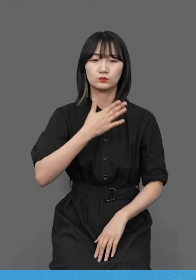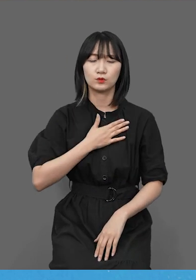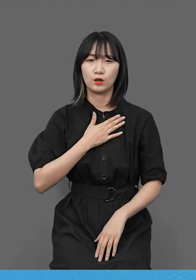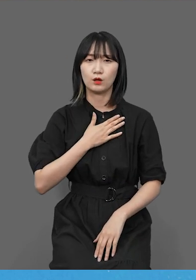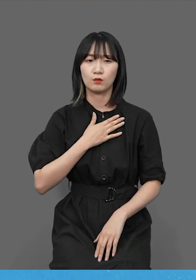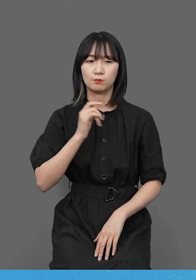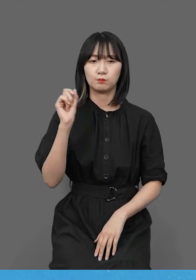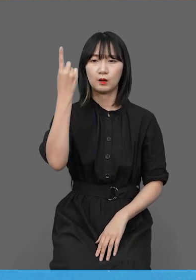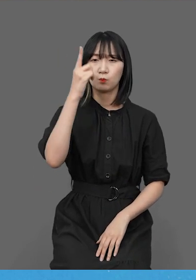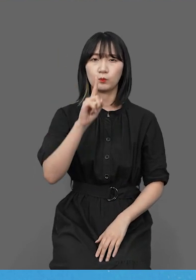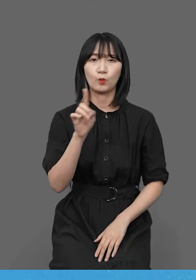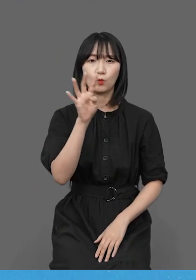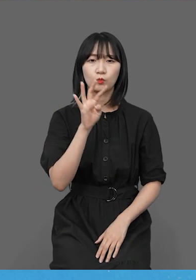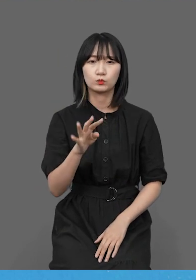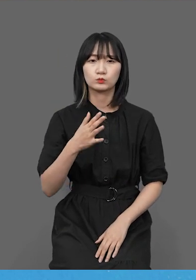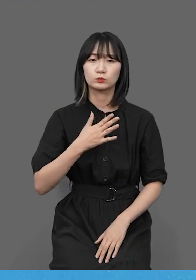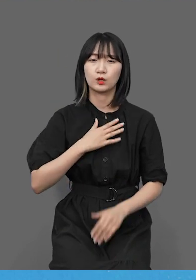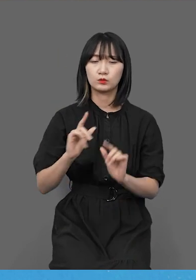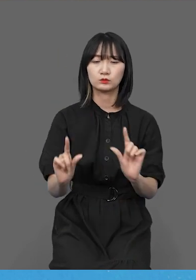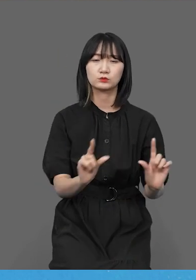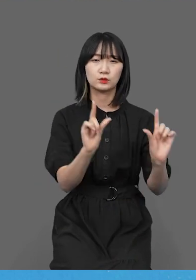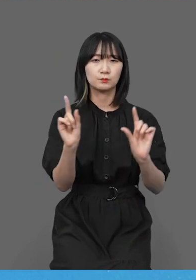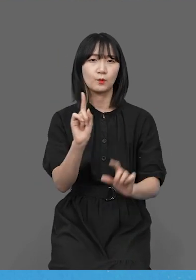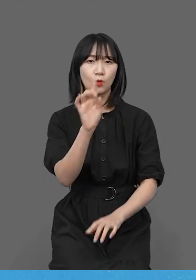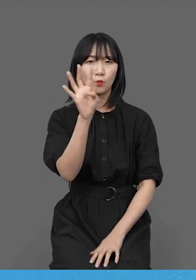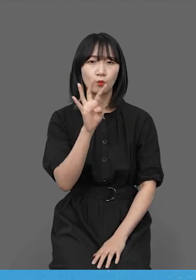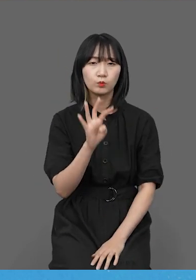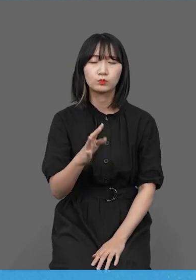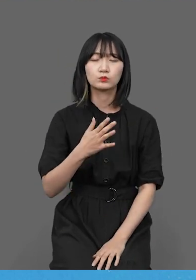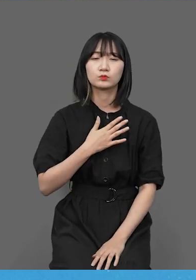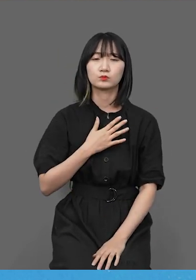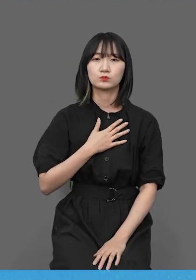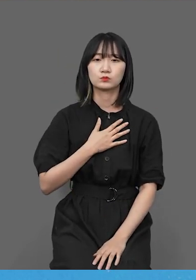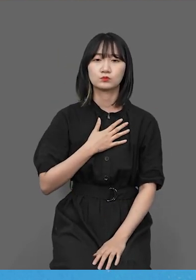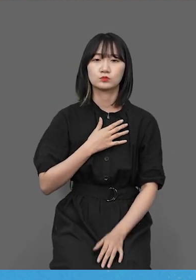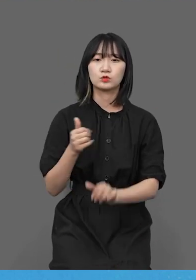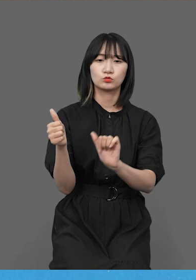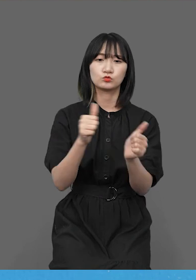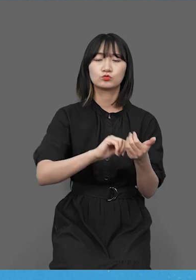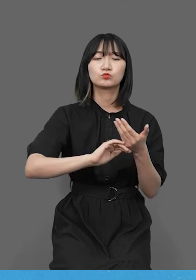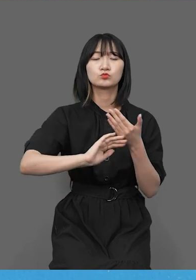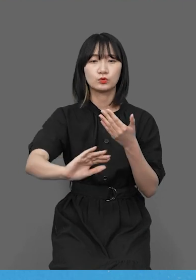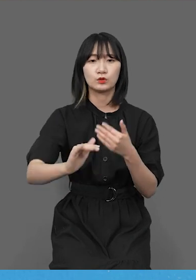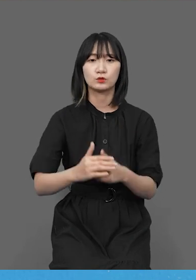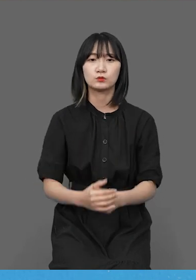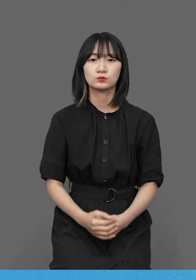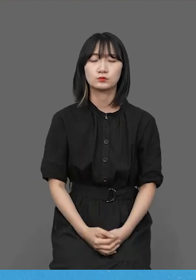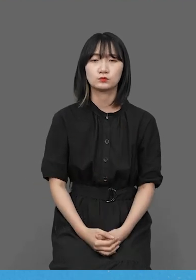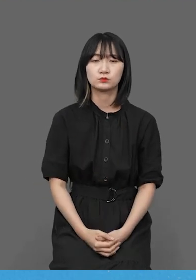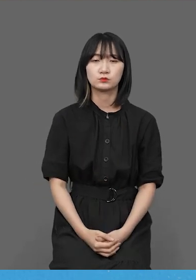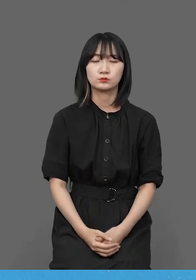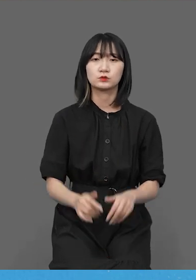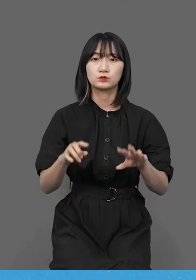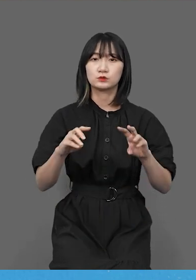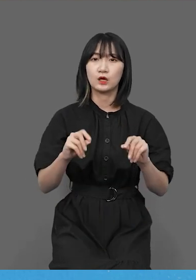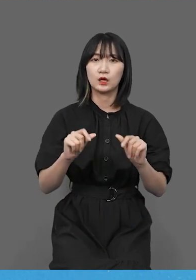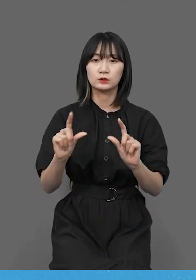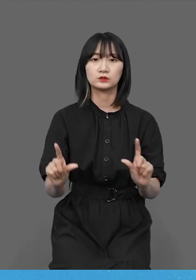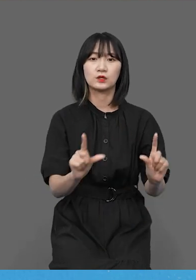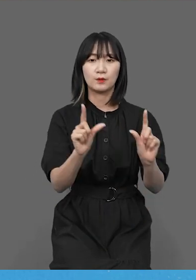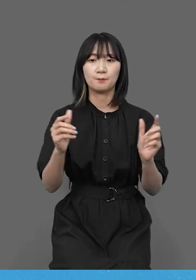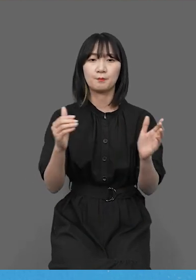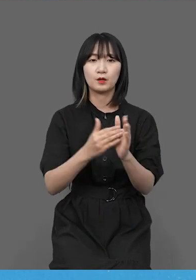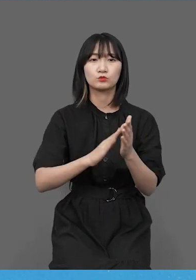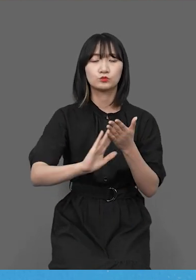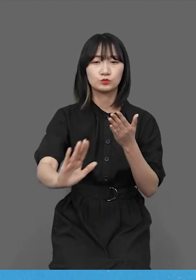어디서부터 왔고, 내가 무엇 때문에 살아가고, 내가 죽은 후에, 이 땅에서 삶을 마감한